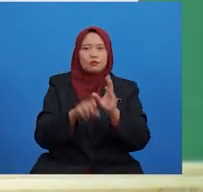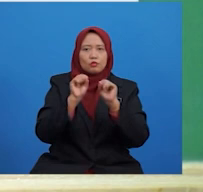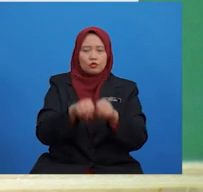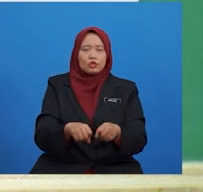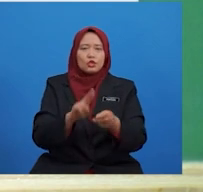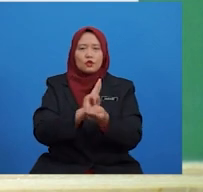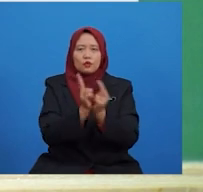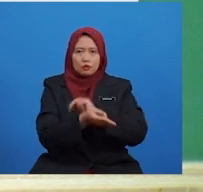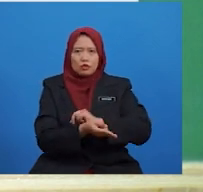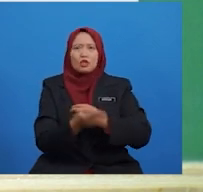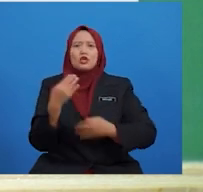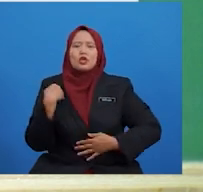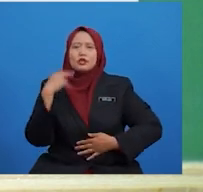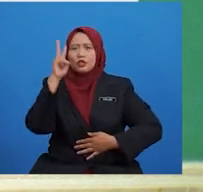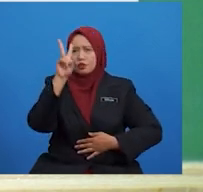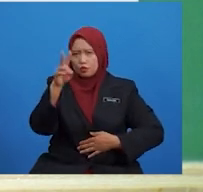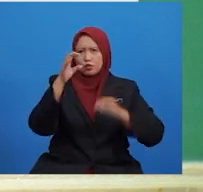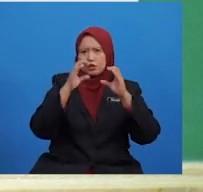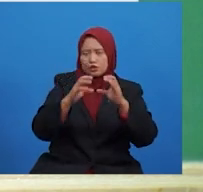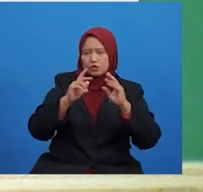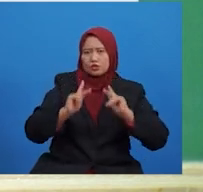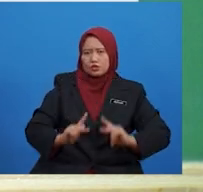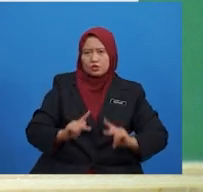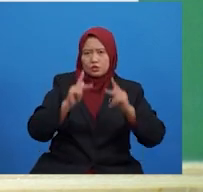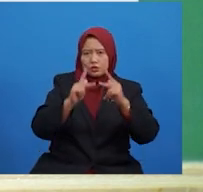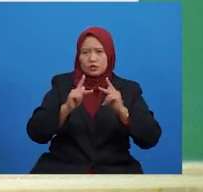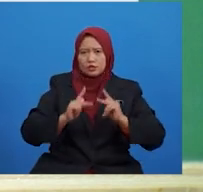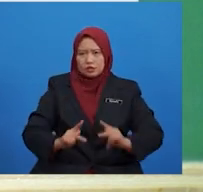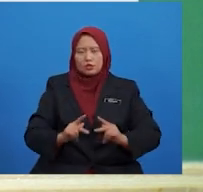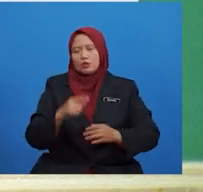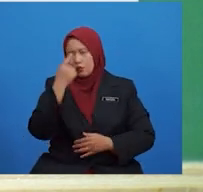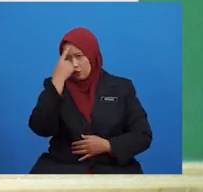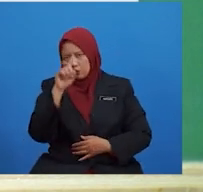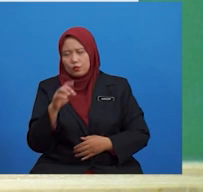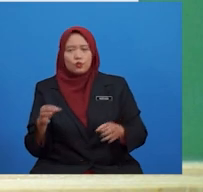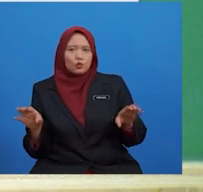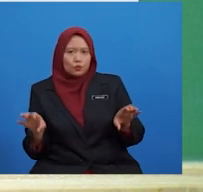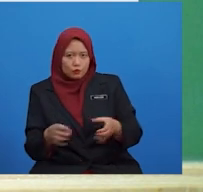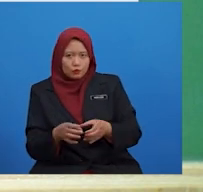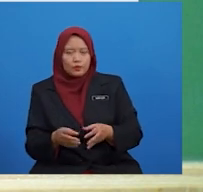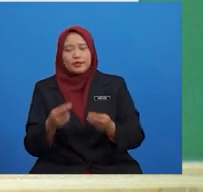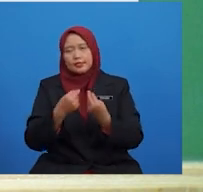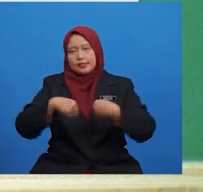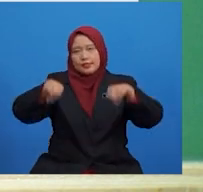Terdapat dua kaedah yang boleh murid-murid gunakan untuk menetapkan